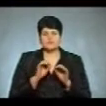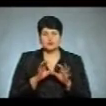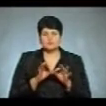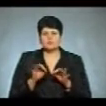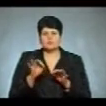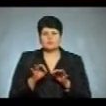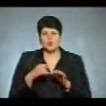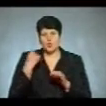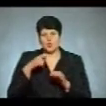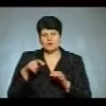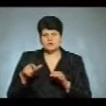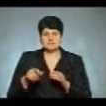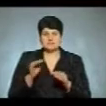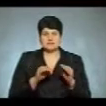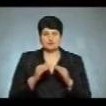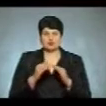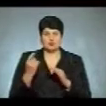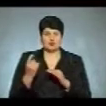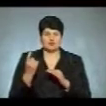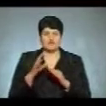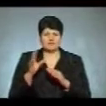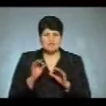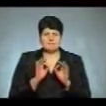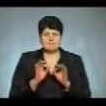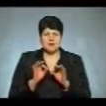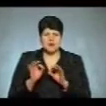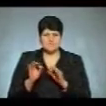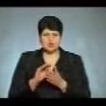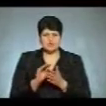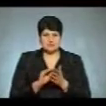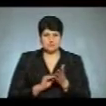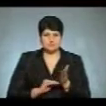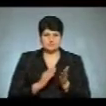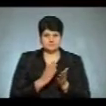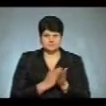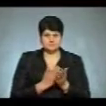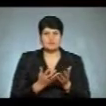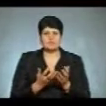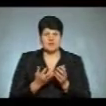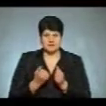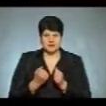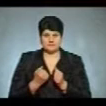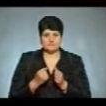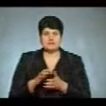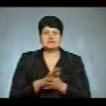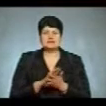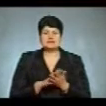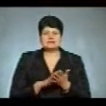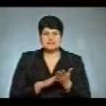складу домогосподарства. Якщо все правильно заповнено, приймається заява